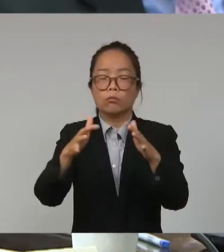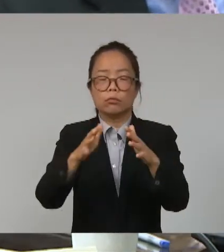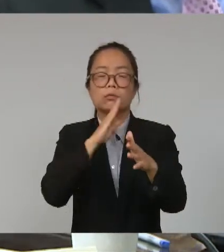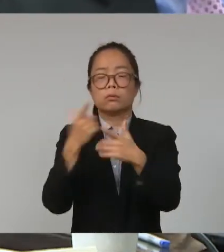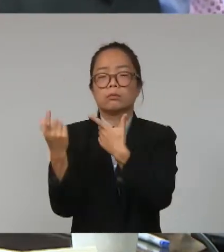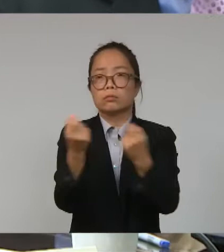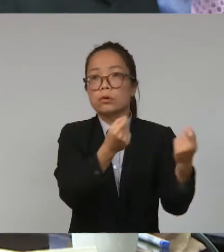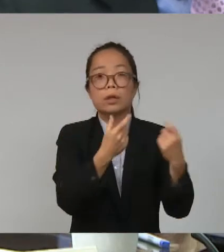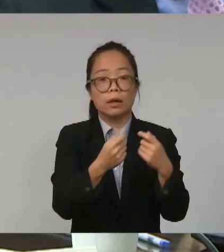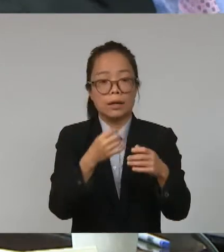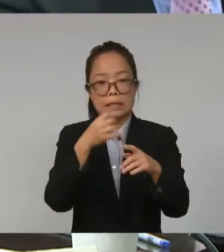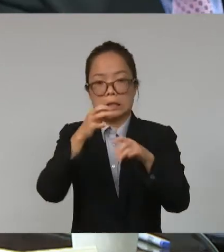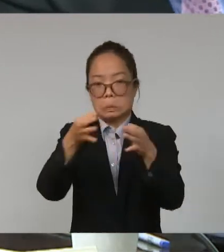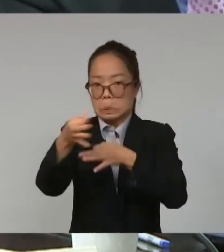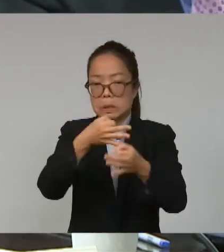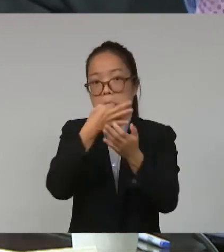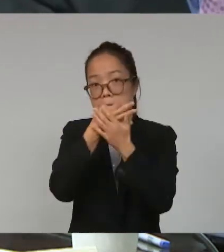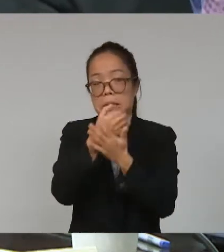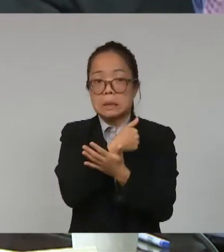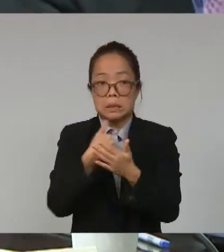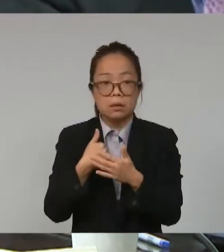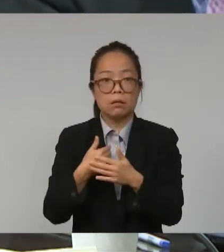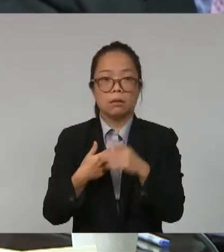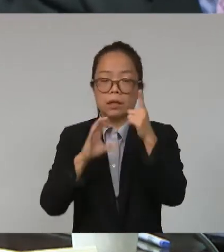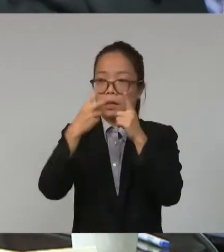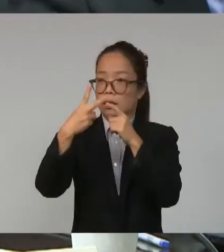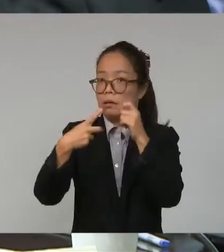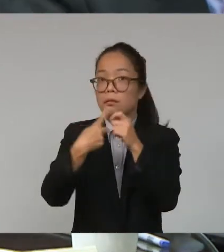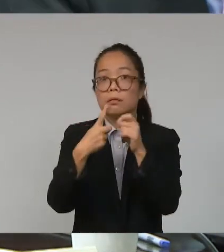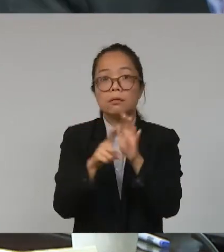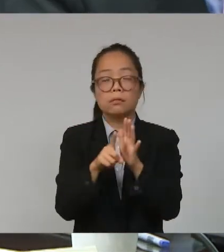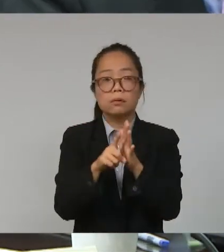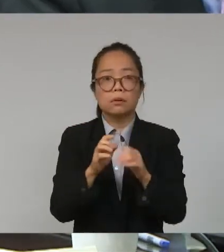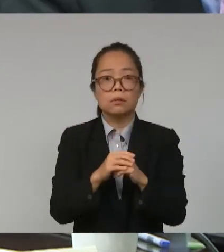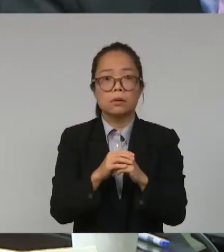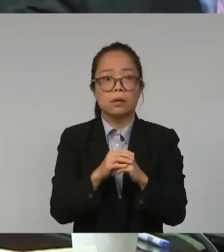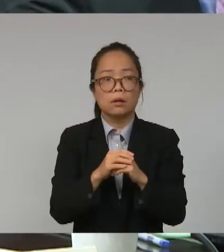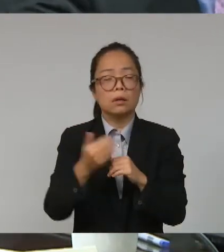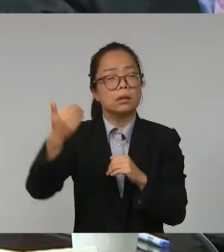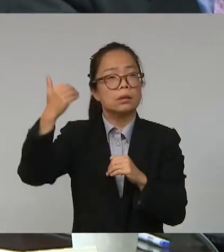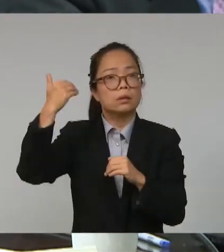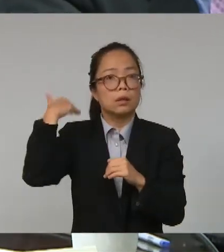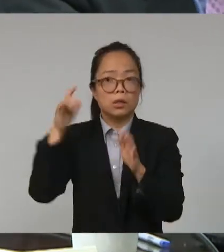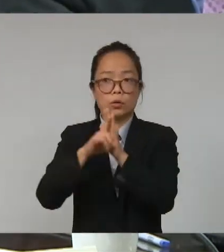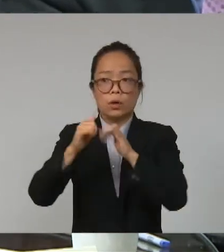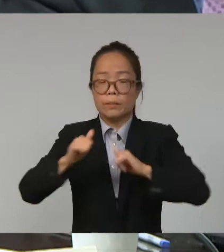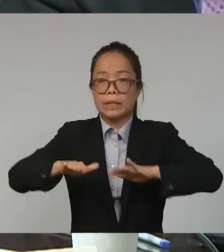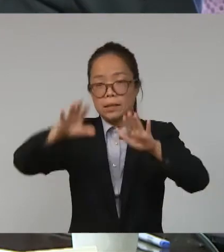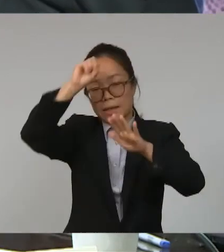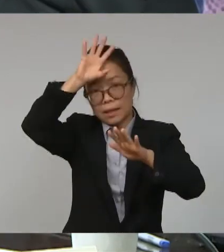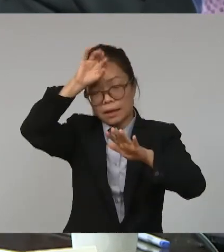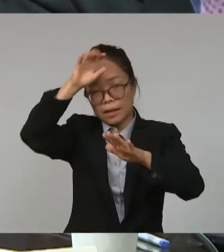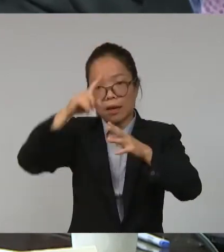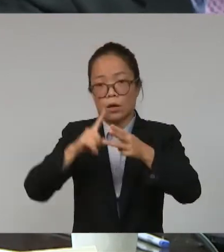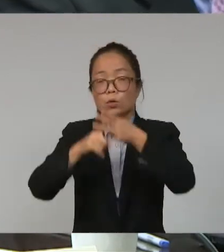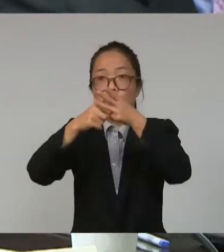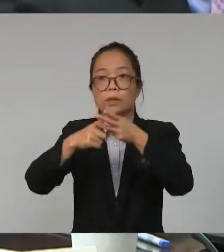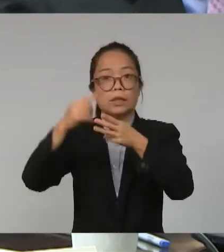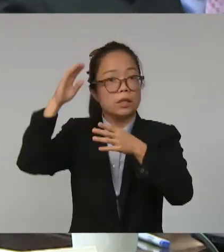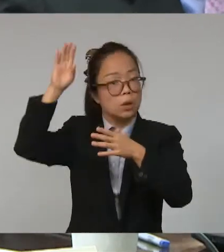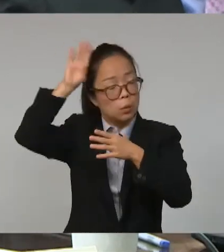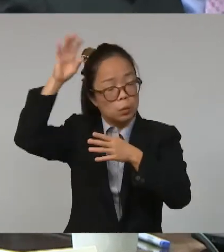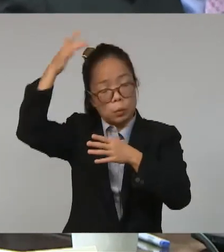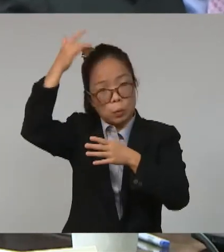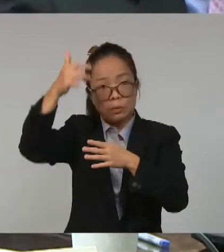以节省经费。1902年的时候，当时的民进党党主席苏贞昌